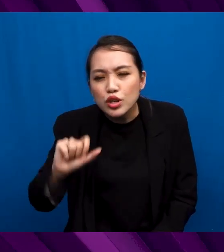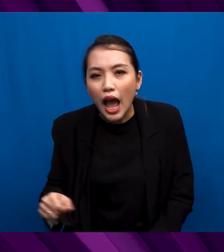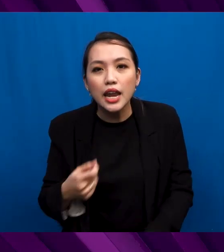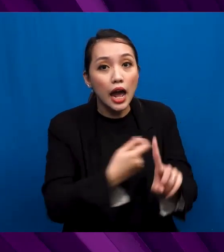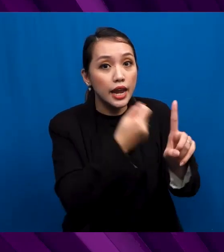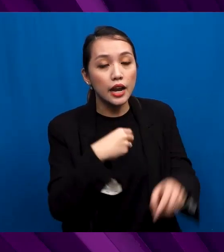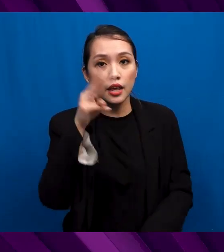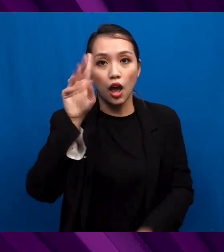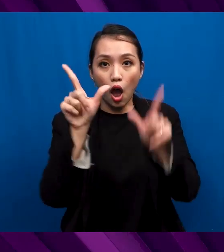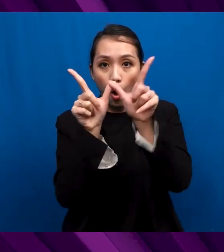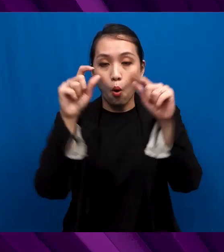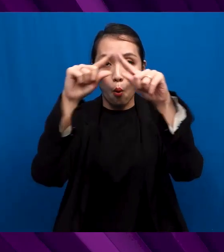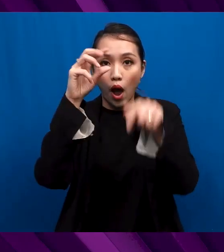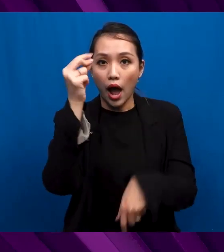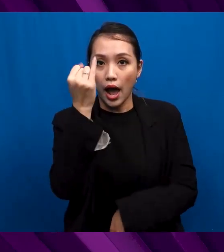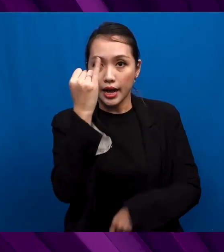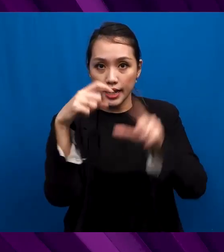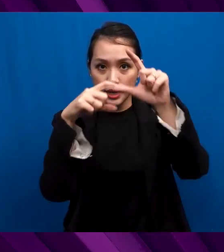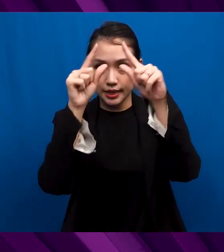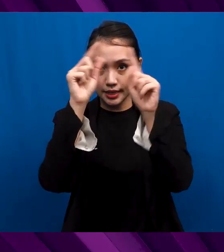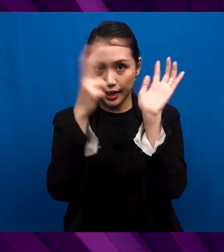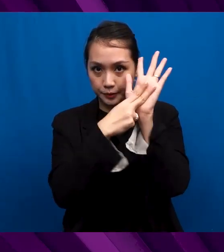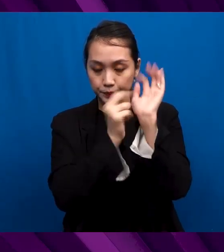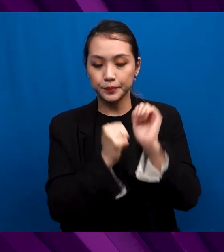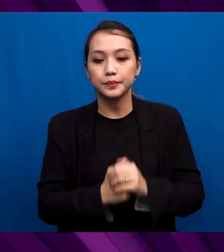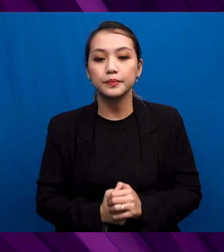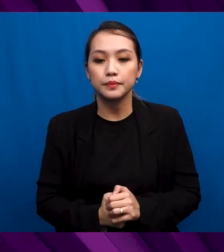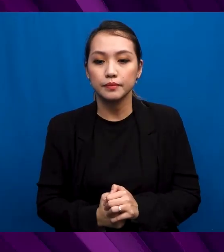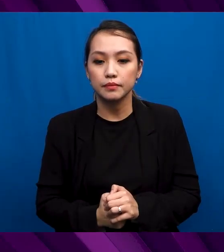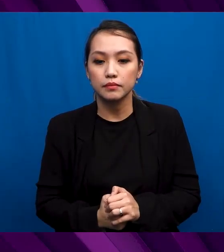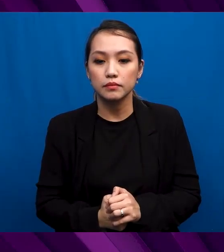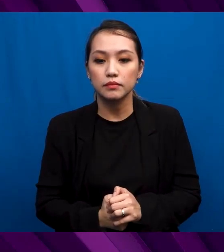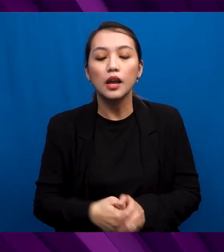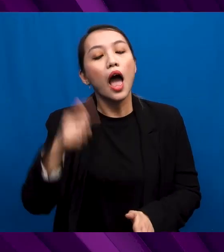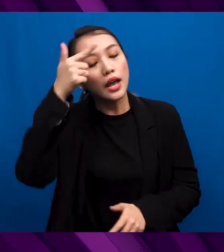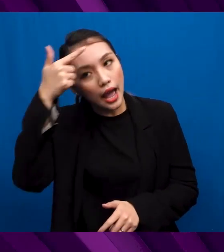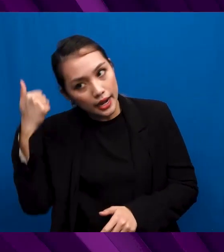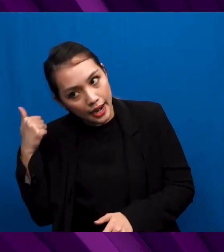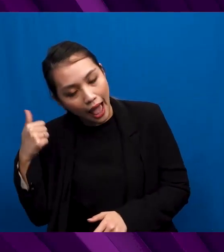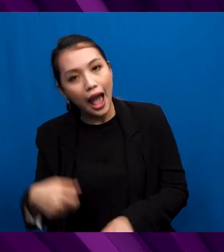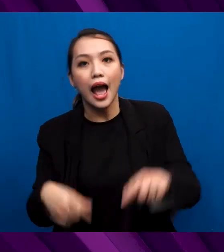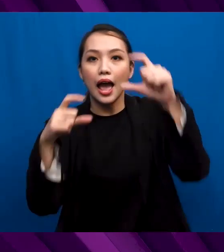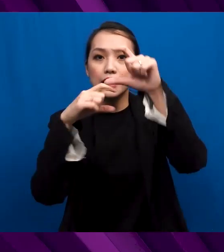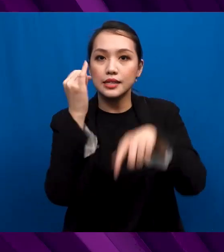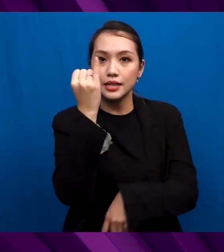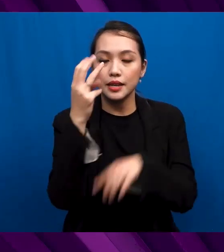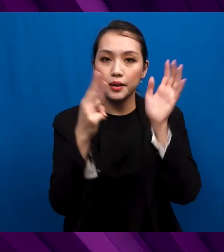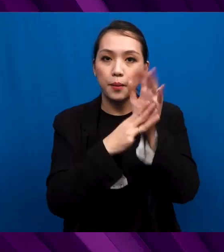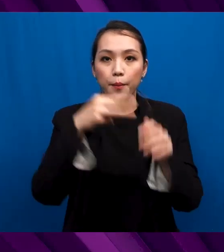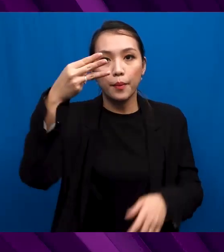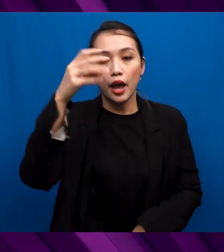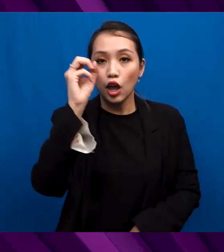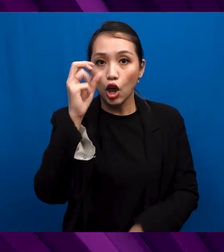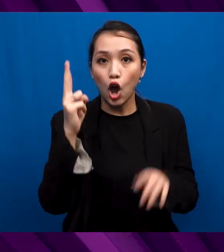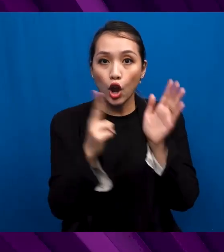warisan Musa. Karena Simeon itu pernah ada sebuah insiden. Dia